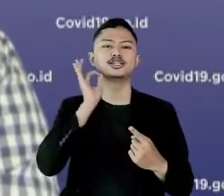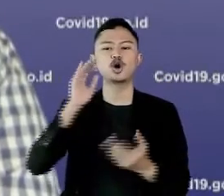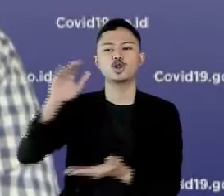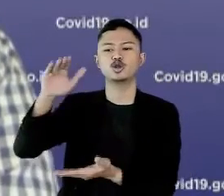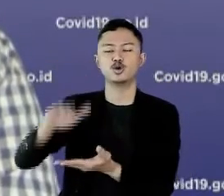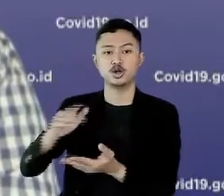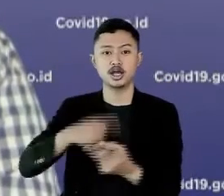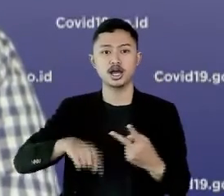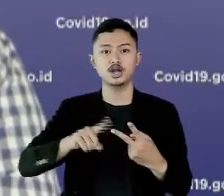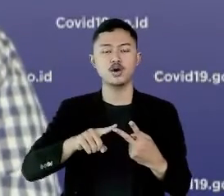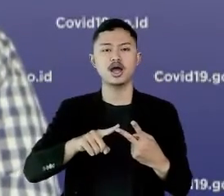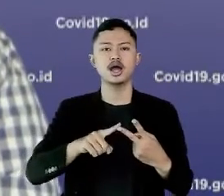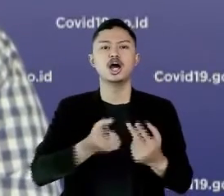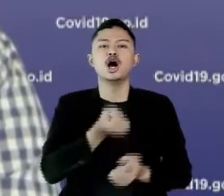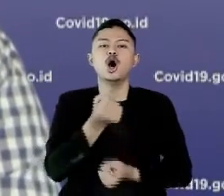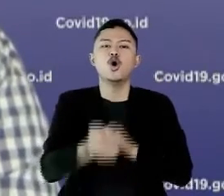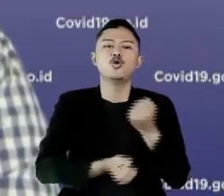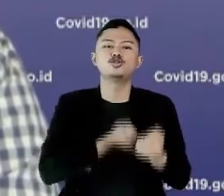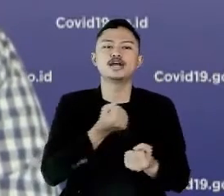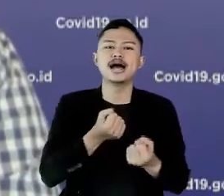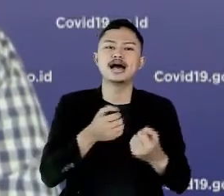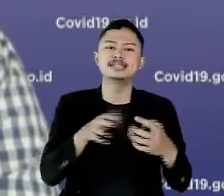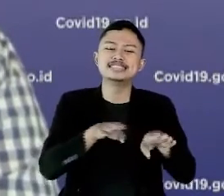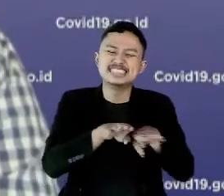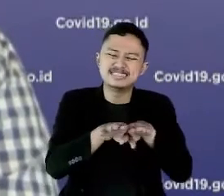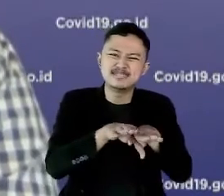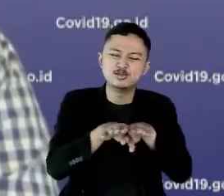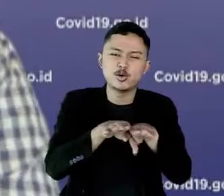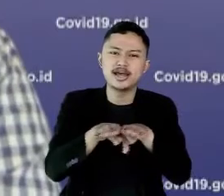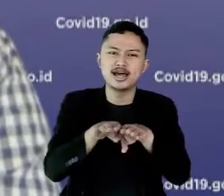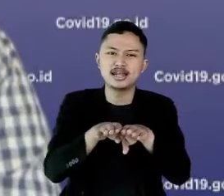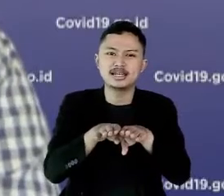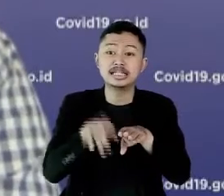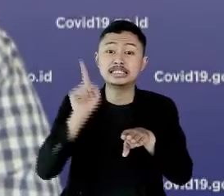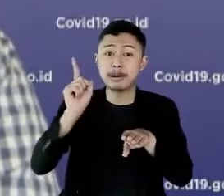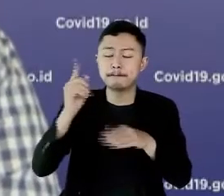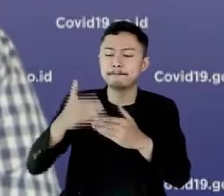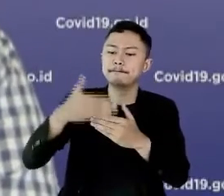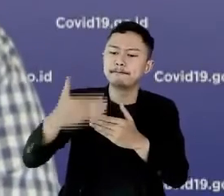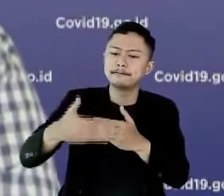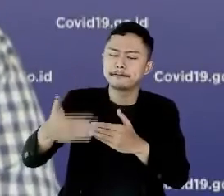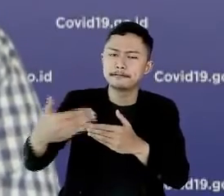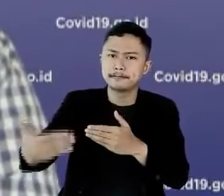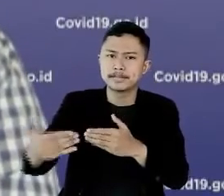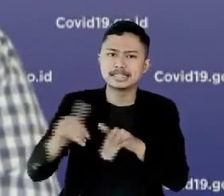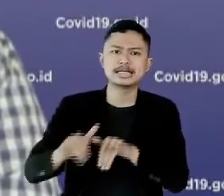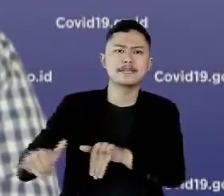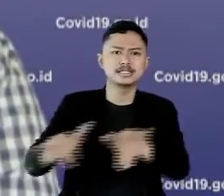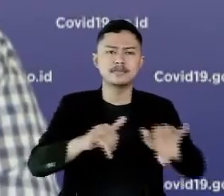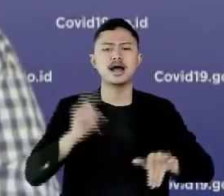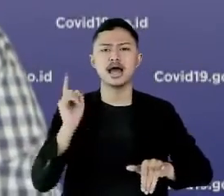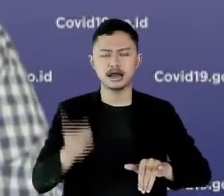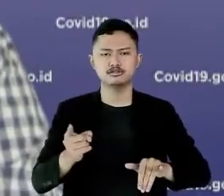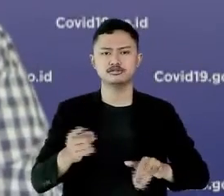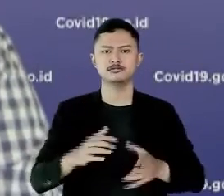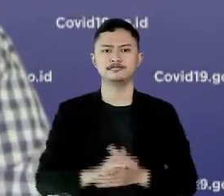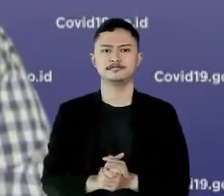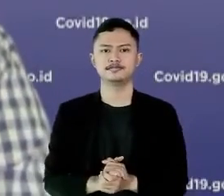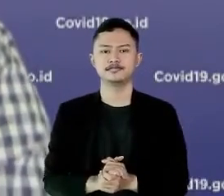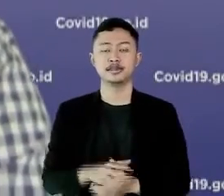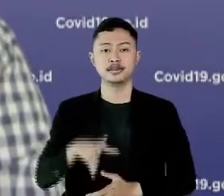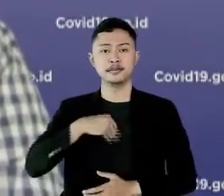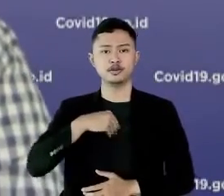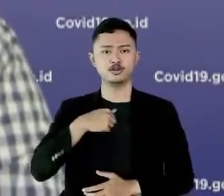ini adalah upaya kita beradaptasi terhadap sesuatu yang masih akan terus kita hadapi gitu. Dan ini harus dihadapi bersama sekali lagi ya. Jadi menurut